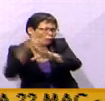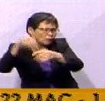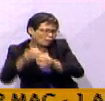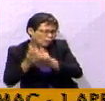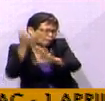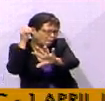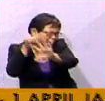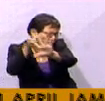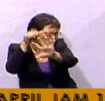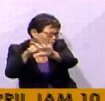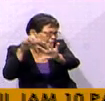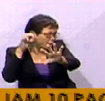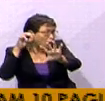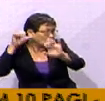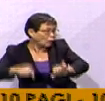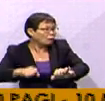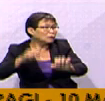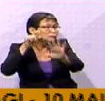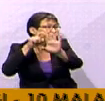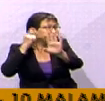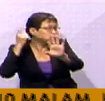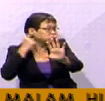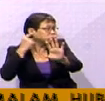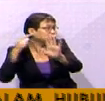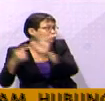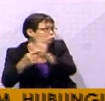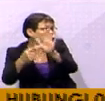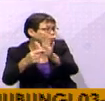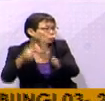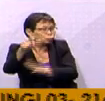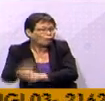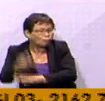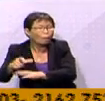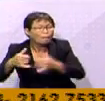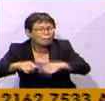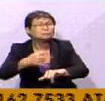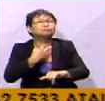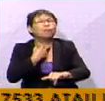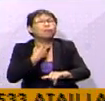kapal korek dan percaya ia isyarat daripada kru yang masih terperangkap.